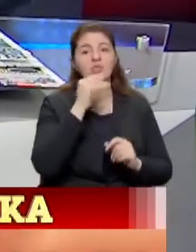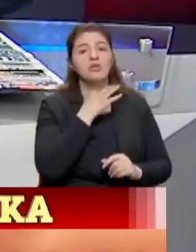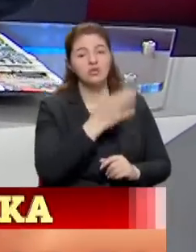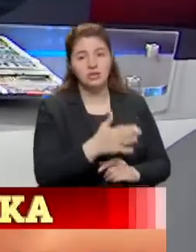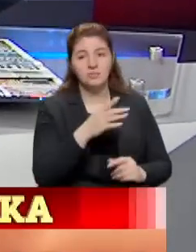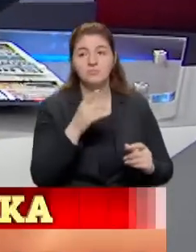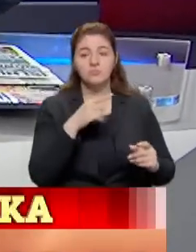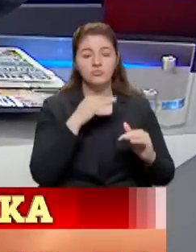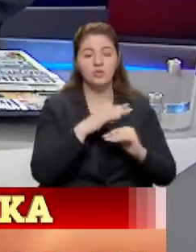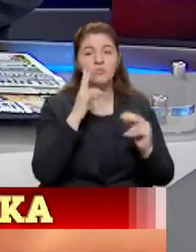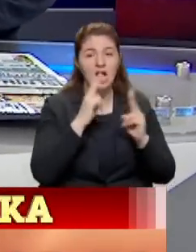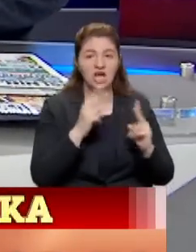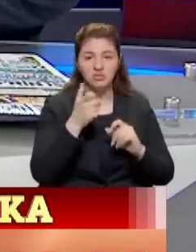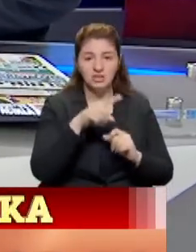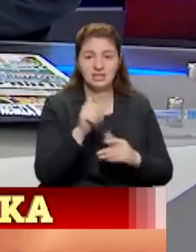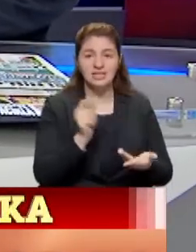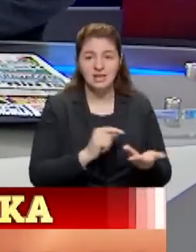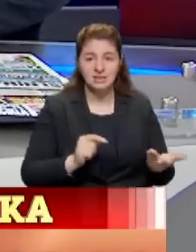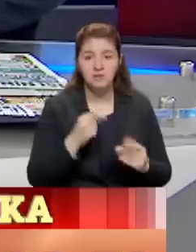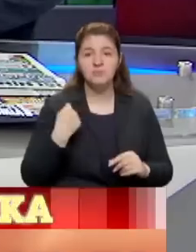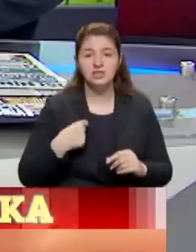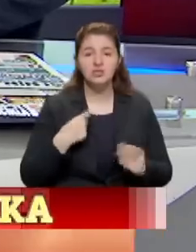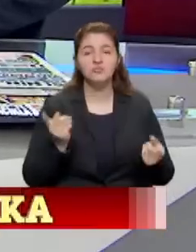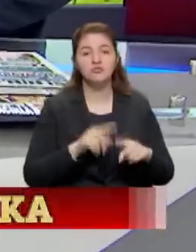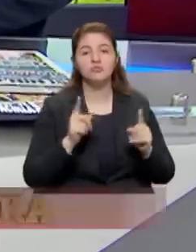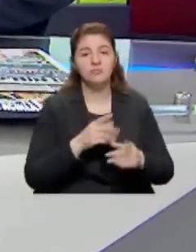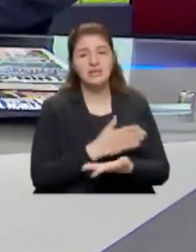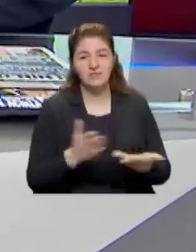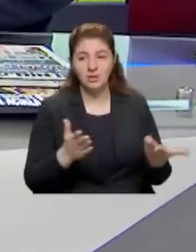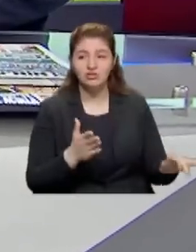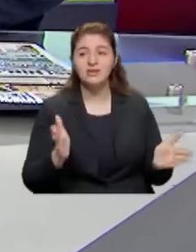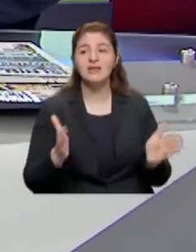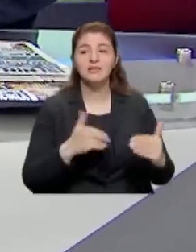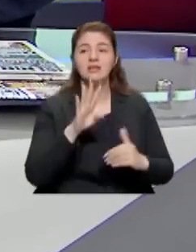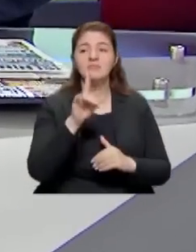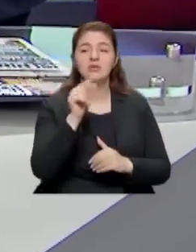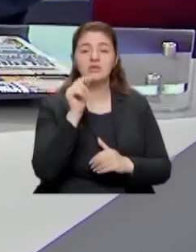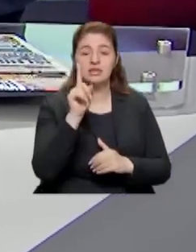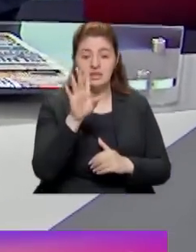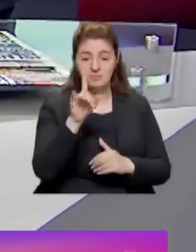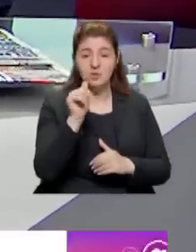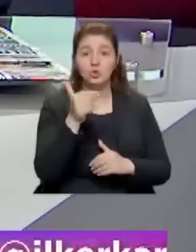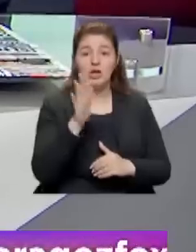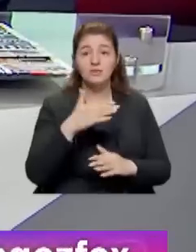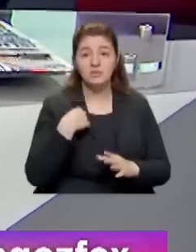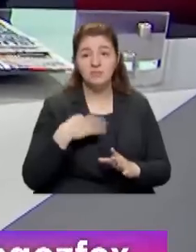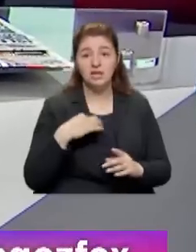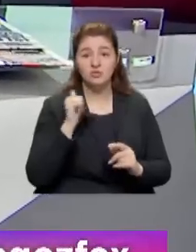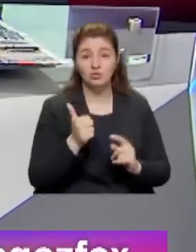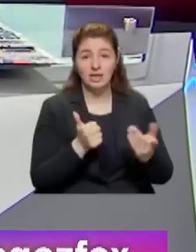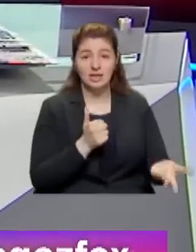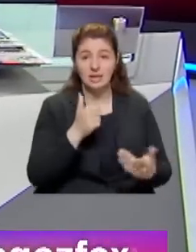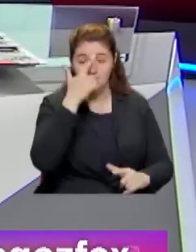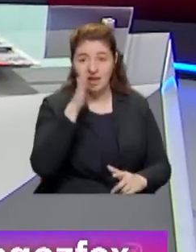ederim. Bekir Ardır, kamuoyu araştırmacısı, yazar. Pazartesi buluşmalarımız devam edecek. Sandığa 41 gün kaldı ve biz pazartesi günlerinde